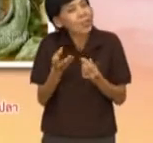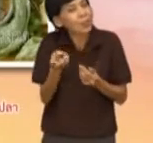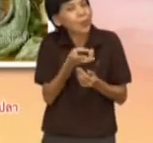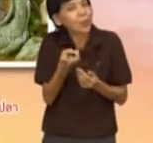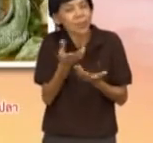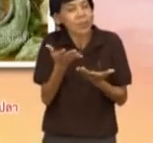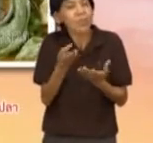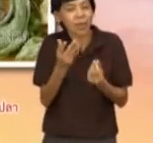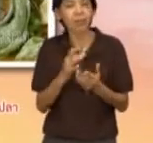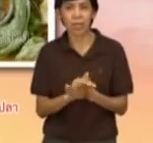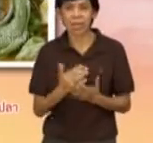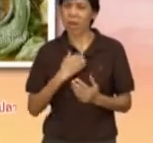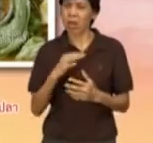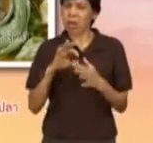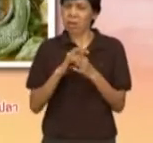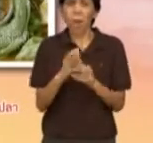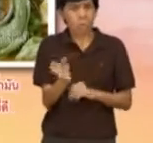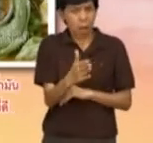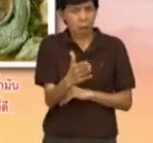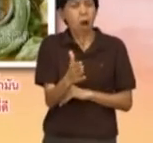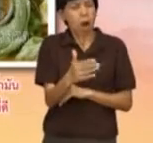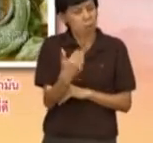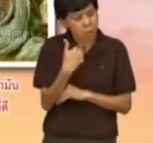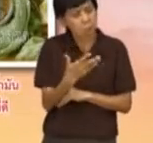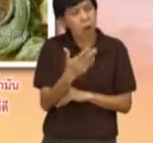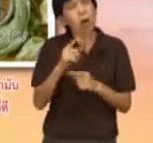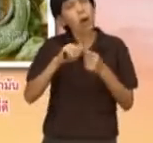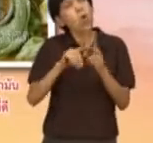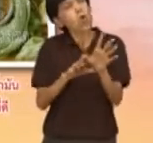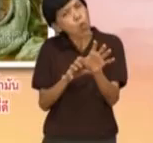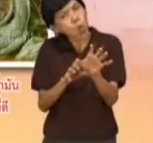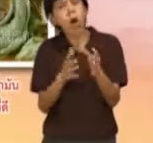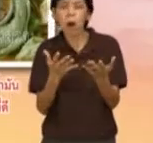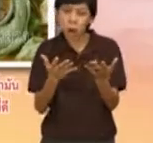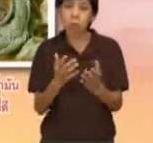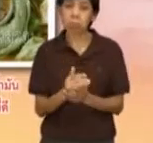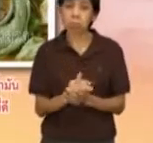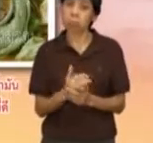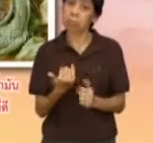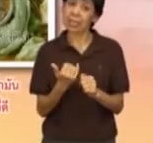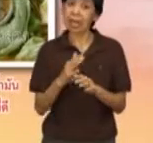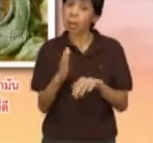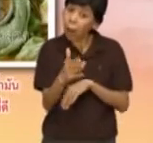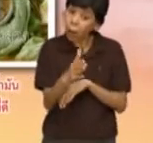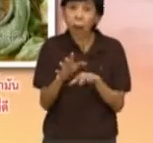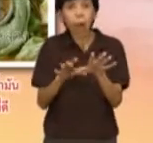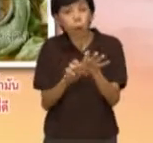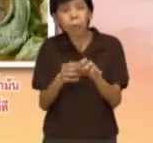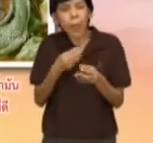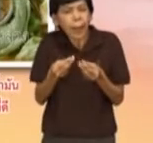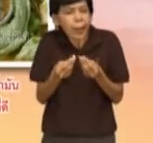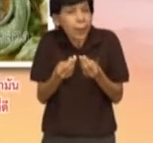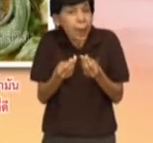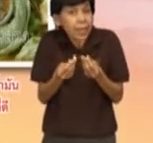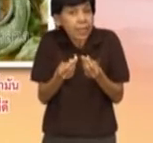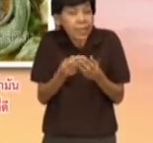ได้ส่วนใหญ่เราจะใช้ปลานะคะหรือบางครั้งอาจจะเป็นกุ้งก็ตามและในสัตว์เหล่านี้นะคะจะมีน้ำมันเราเรียก